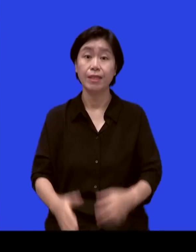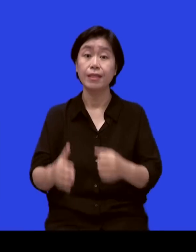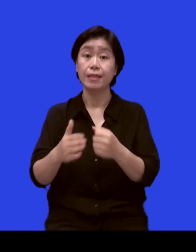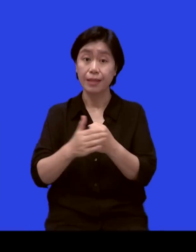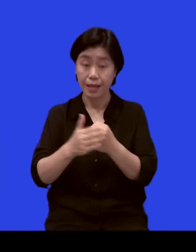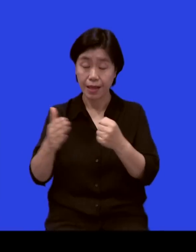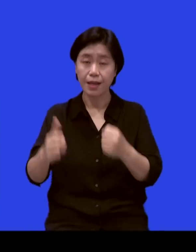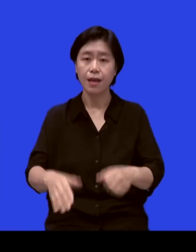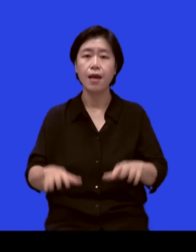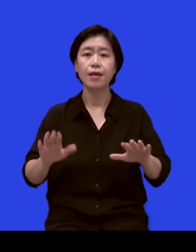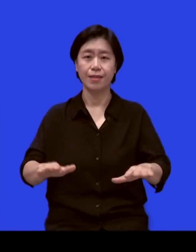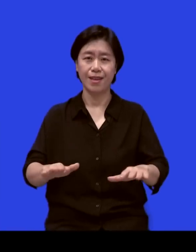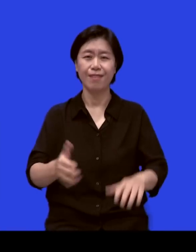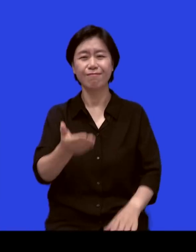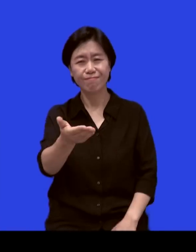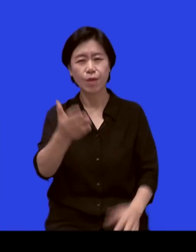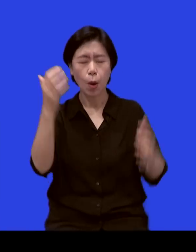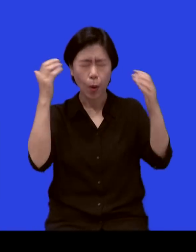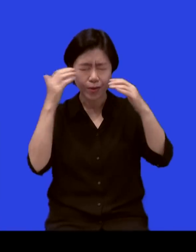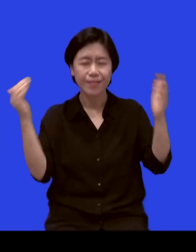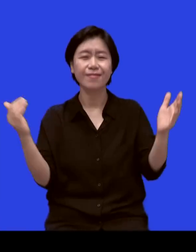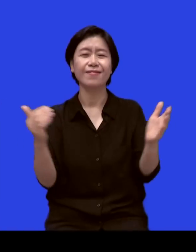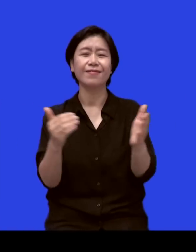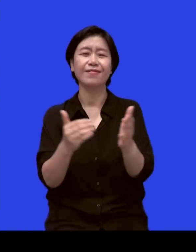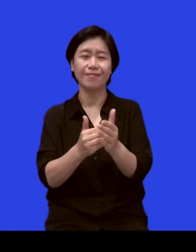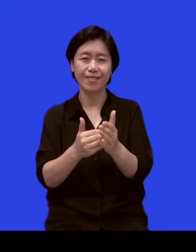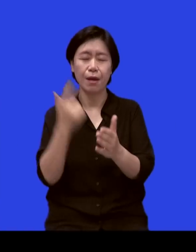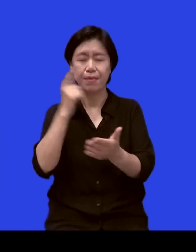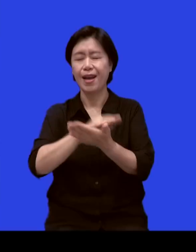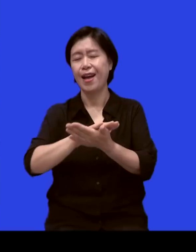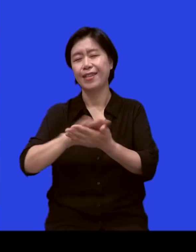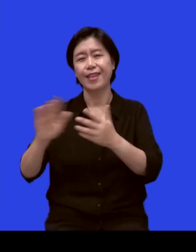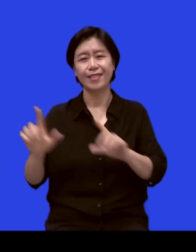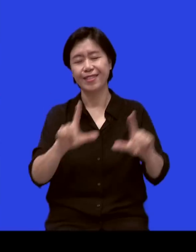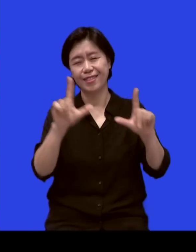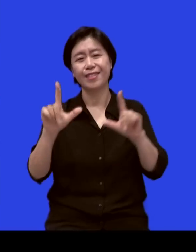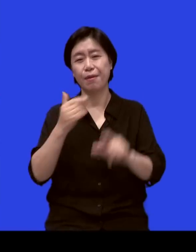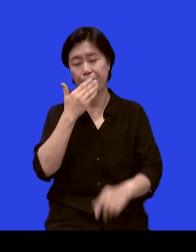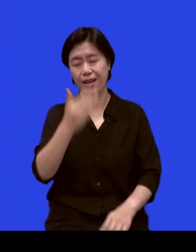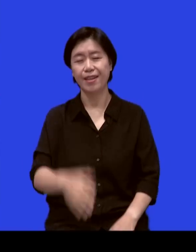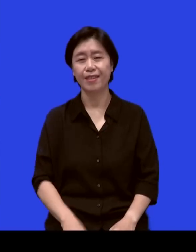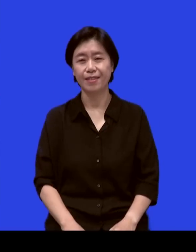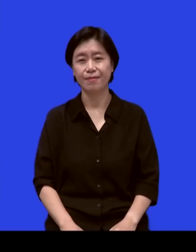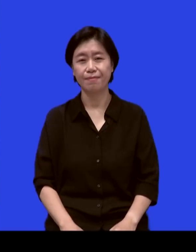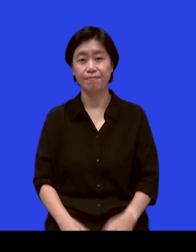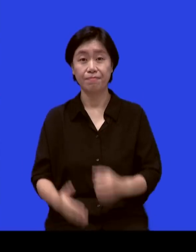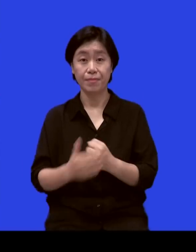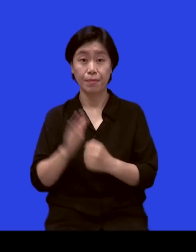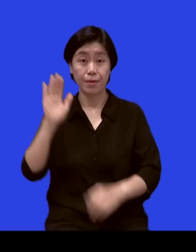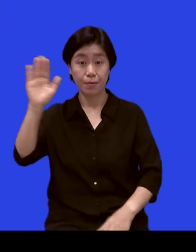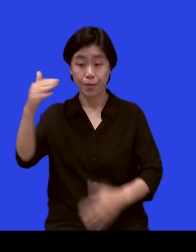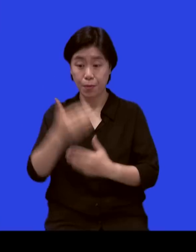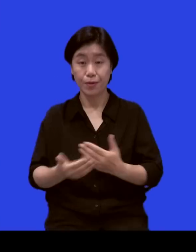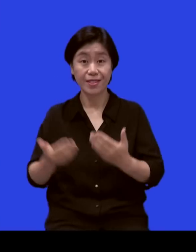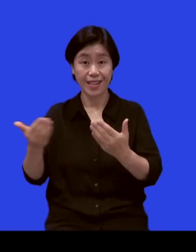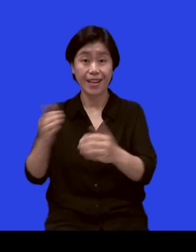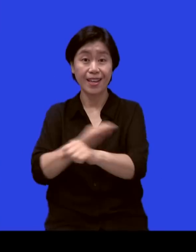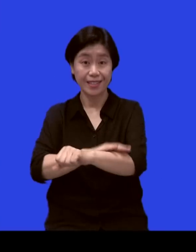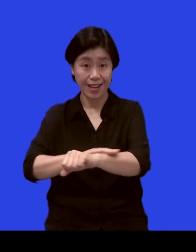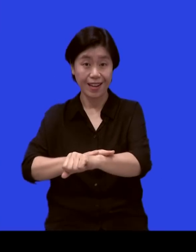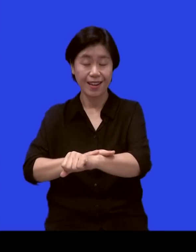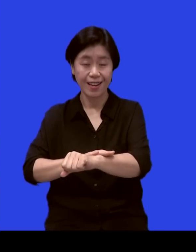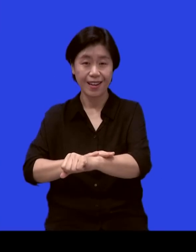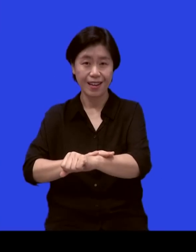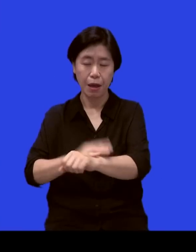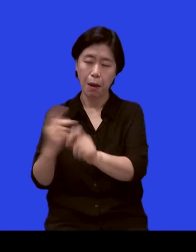비로소 이제 만사형통한 것 같아요. 네. 이제 만사형통을 누리시기 네. 때문에 네. 봉사하면서 그 아이들과 눈높이를 맞출 수 있는 것이 아닌가.